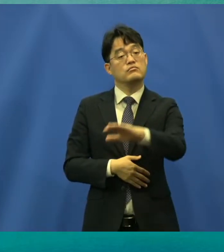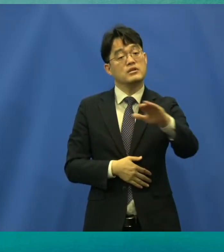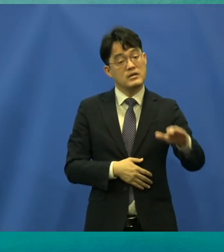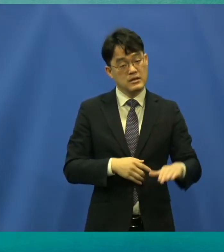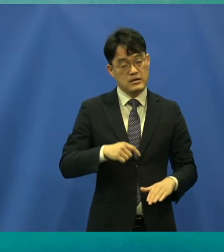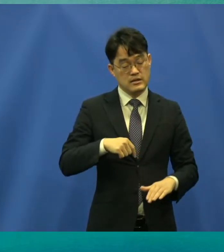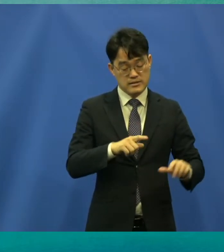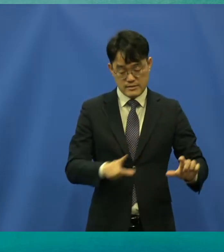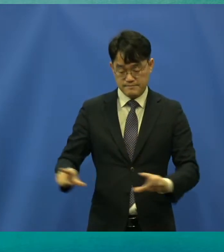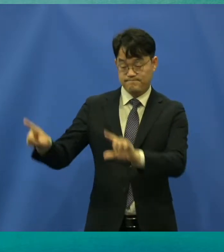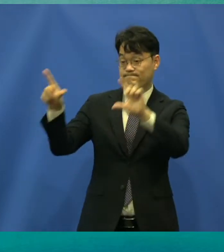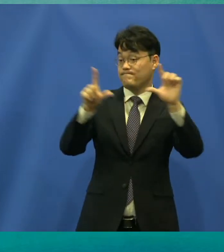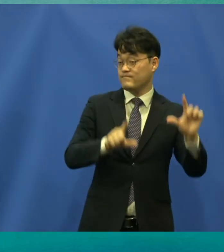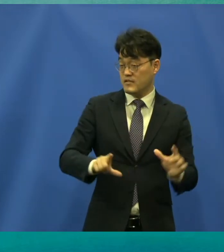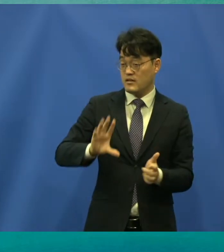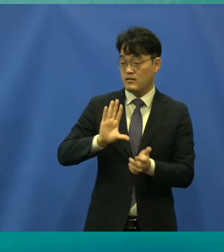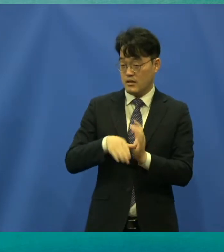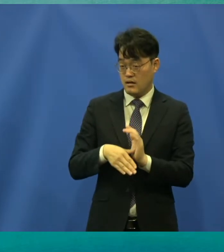많습니다. 내가 미워.